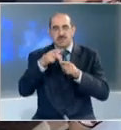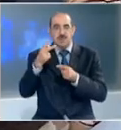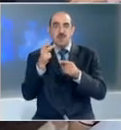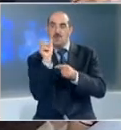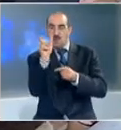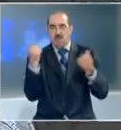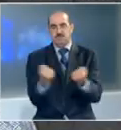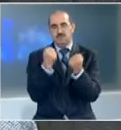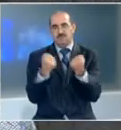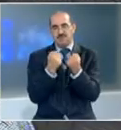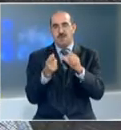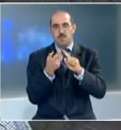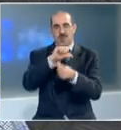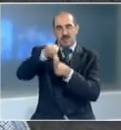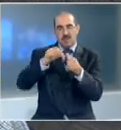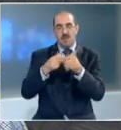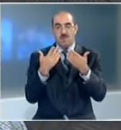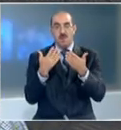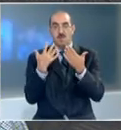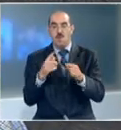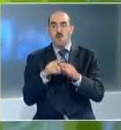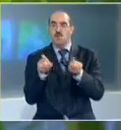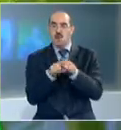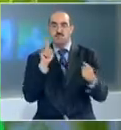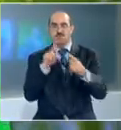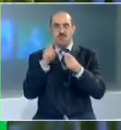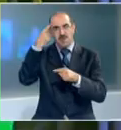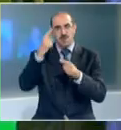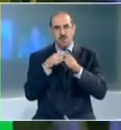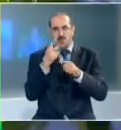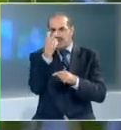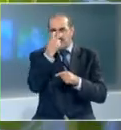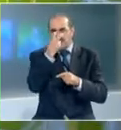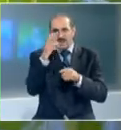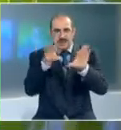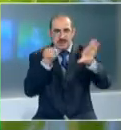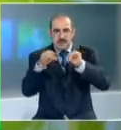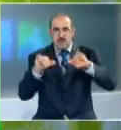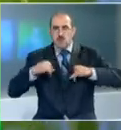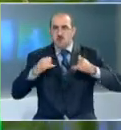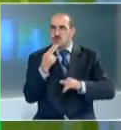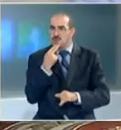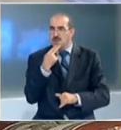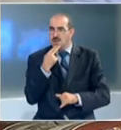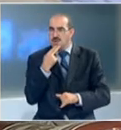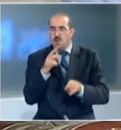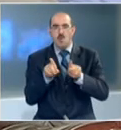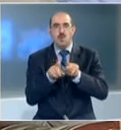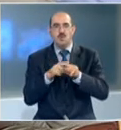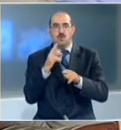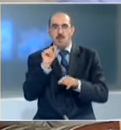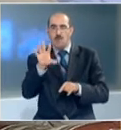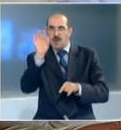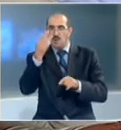هذه الطبعة، حيث أريد لها أن تكون بوتقة لطبوع فسيفساء الإنشاد الجزائري، والتي ستشنف